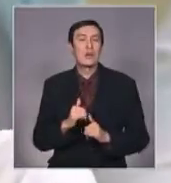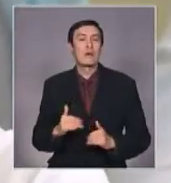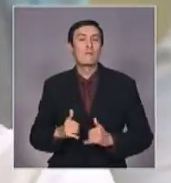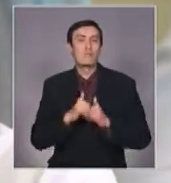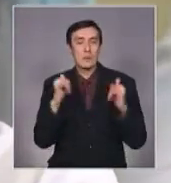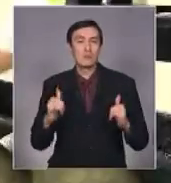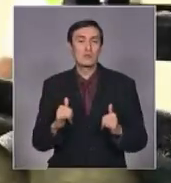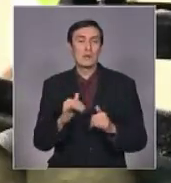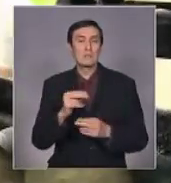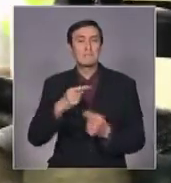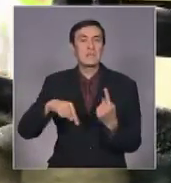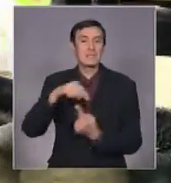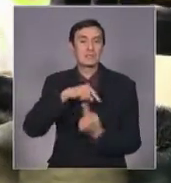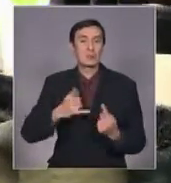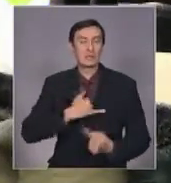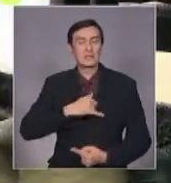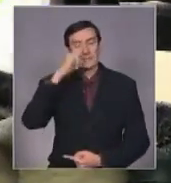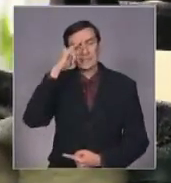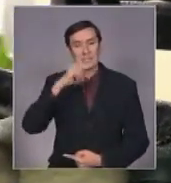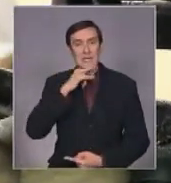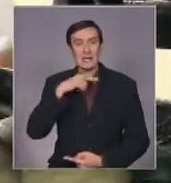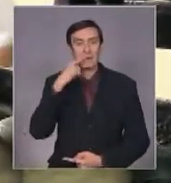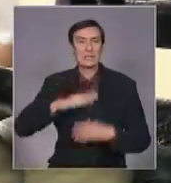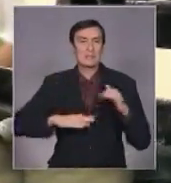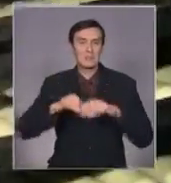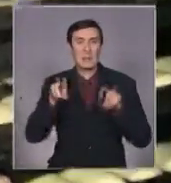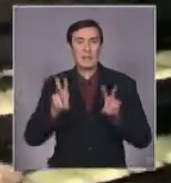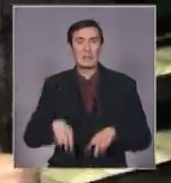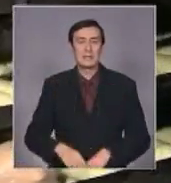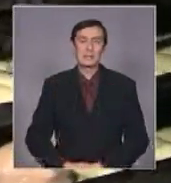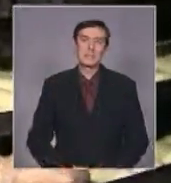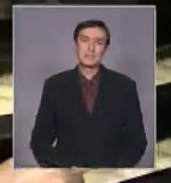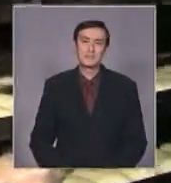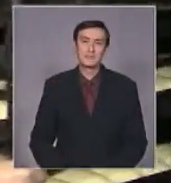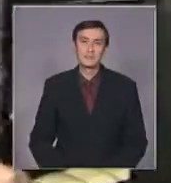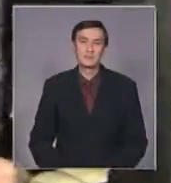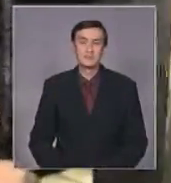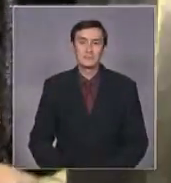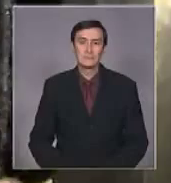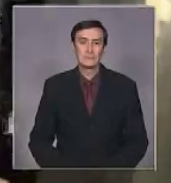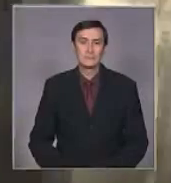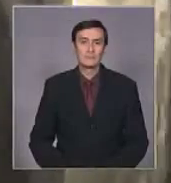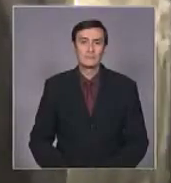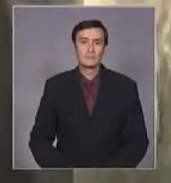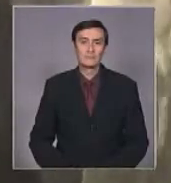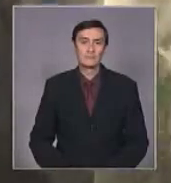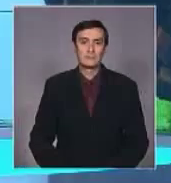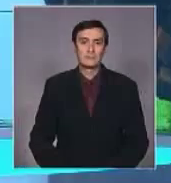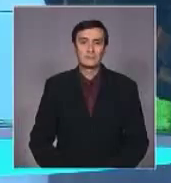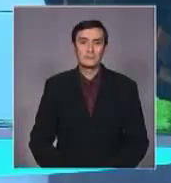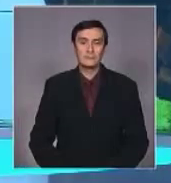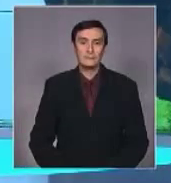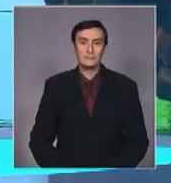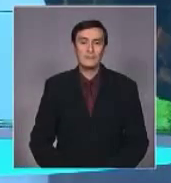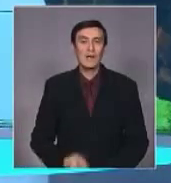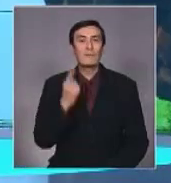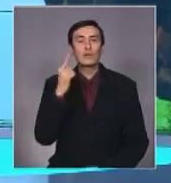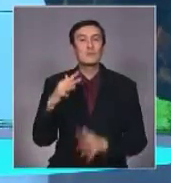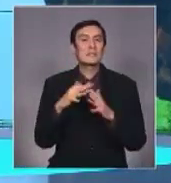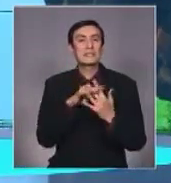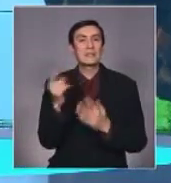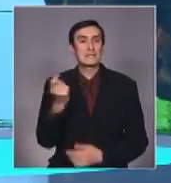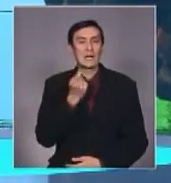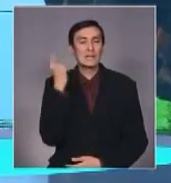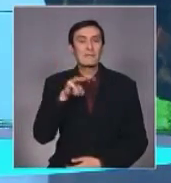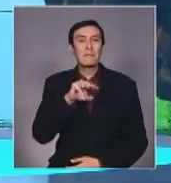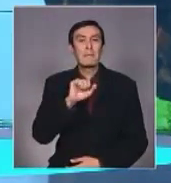развития бизнеса в Казахстане, считают эксперты. Анна Лисенбердина, Дмитрий Пыхтин, Усть-Каменогорск. В одном из